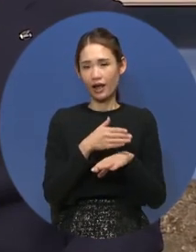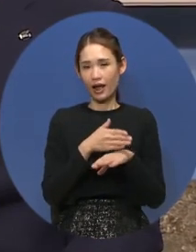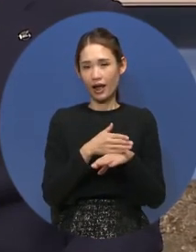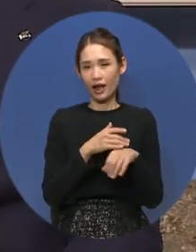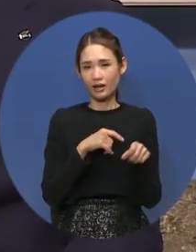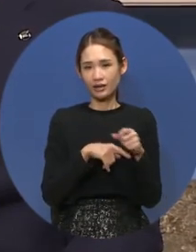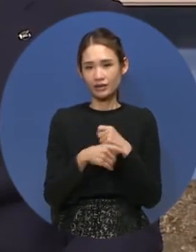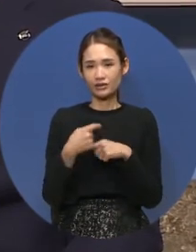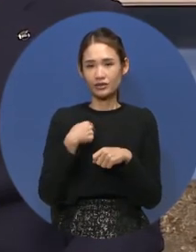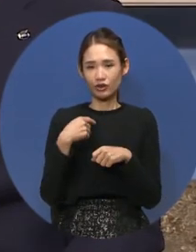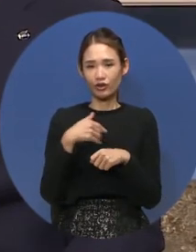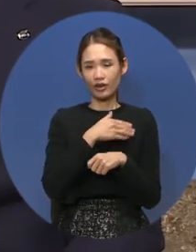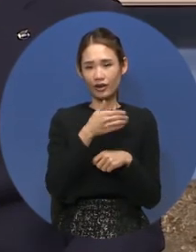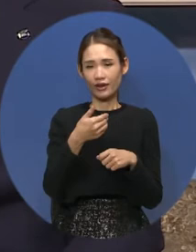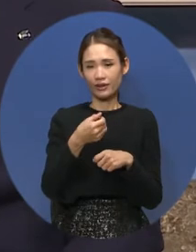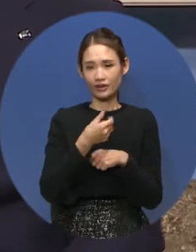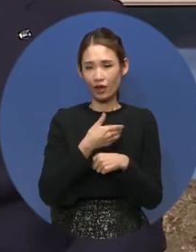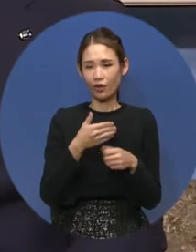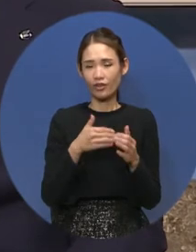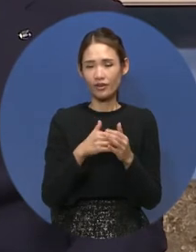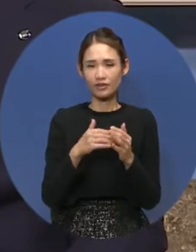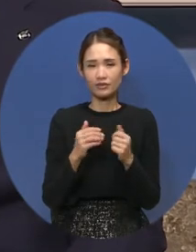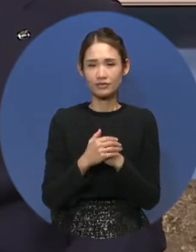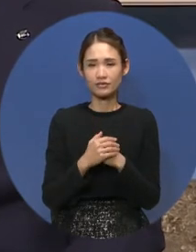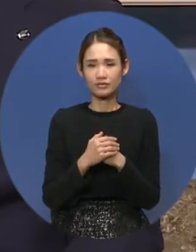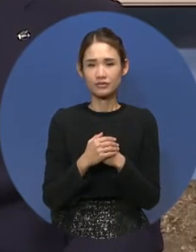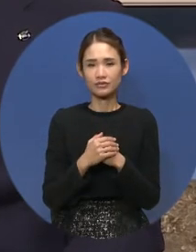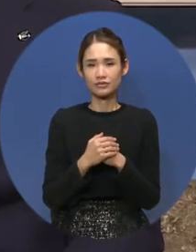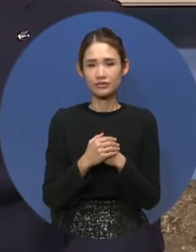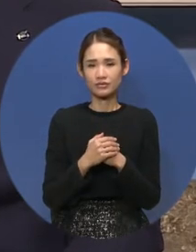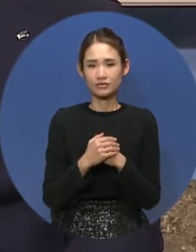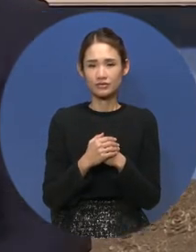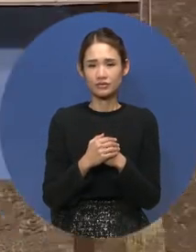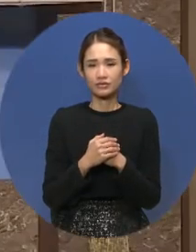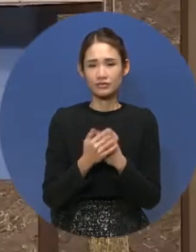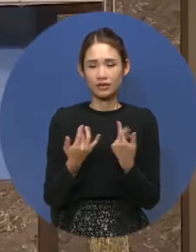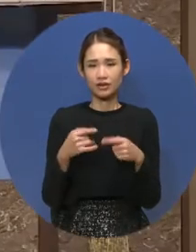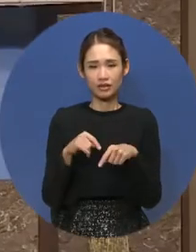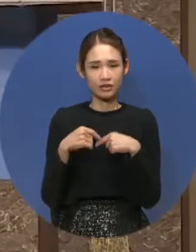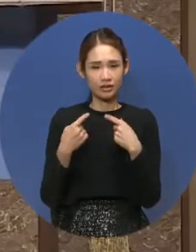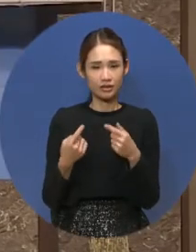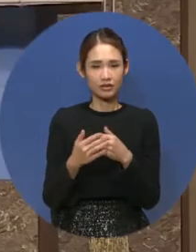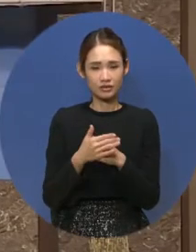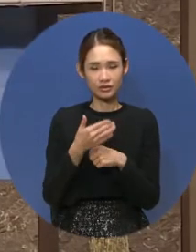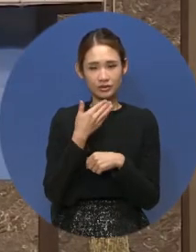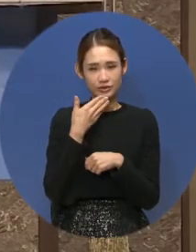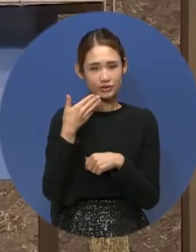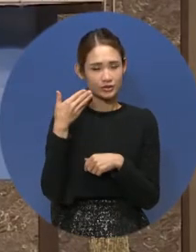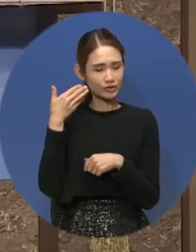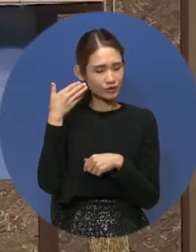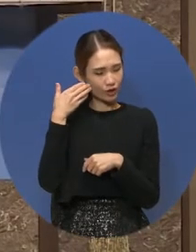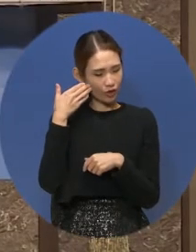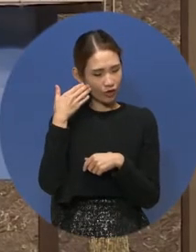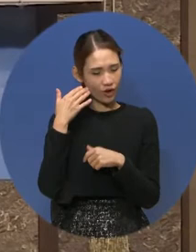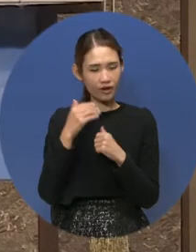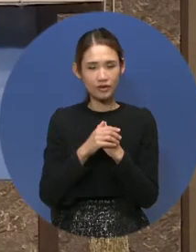감사하다는 뜻을 저희가 전달을 했고요. 네. 그때 차담을 하면서 또 기타 또